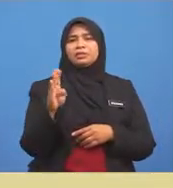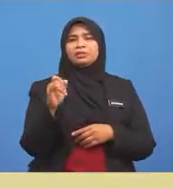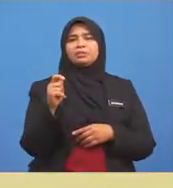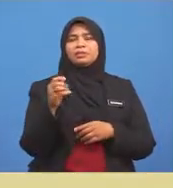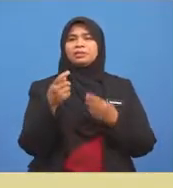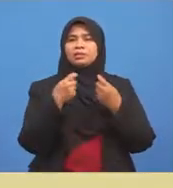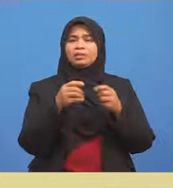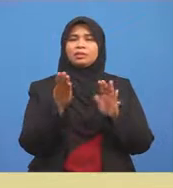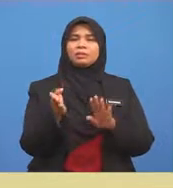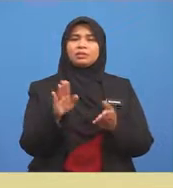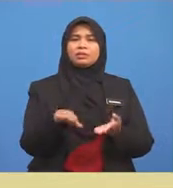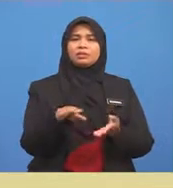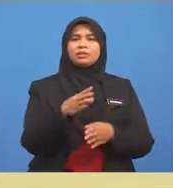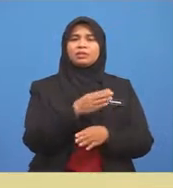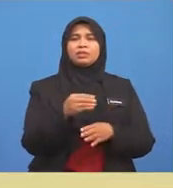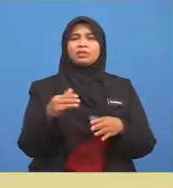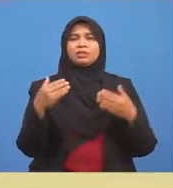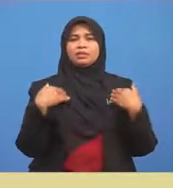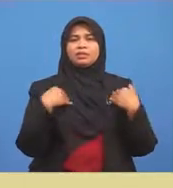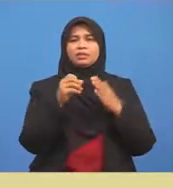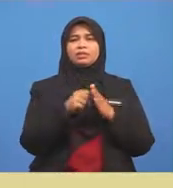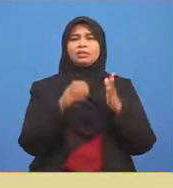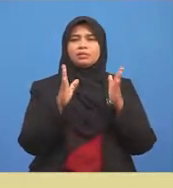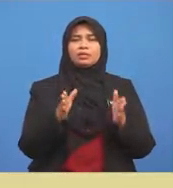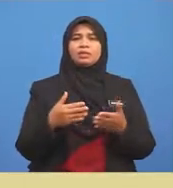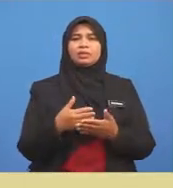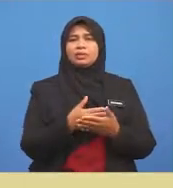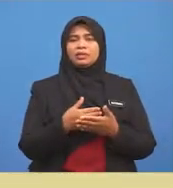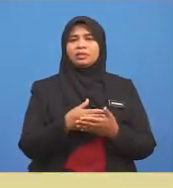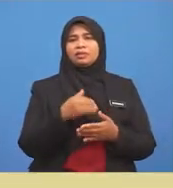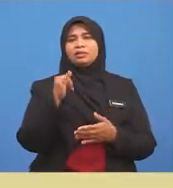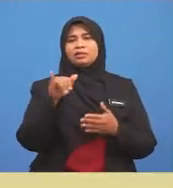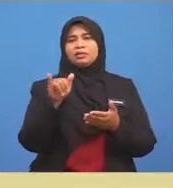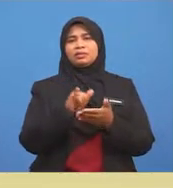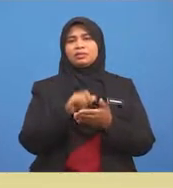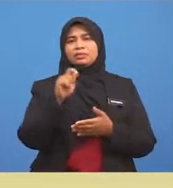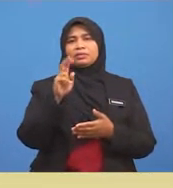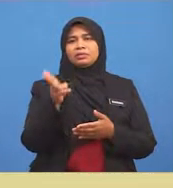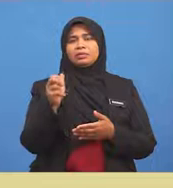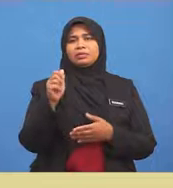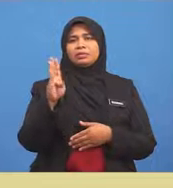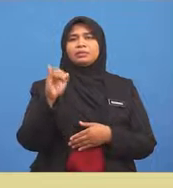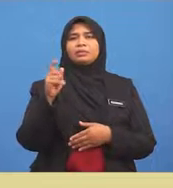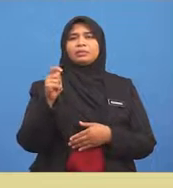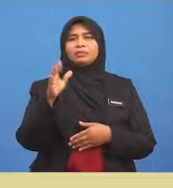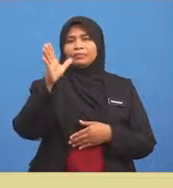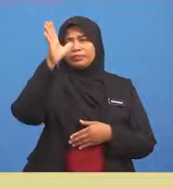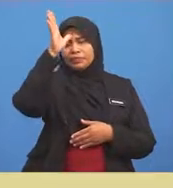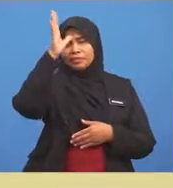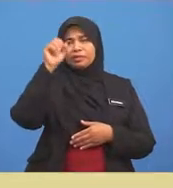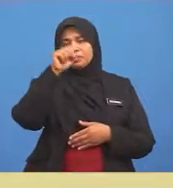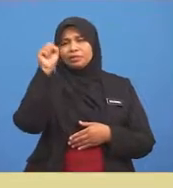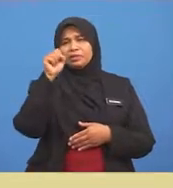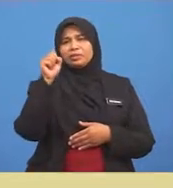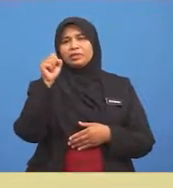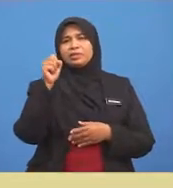meninggal dunia dan meninggalkan seorang anak iaitu Thabit. Bapa saudara Thabit datang